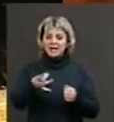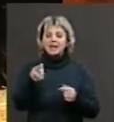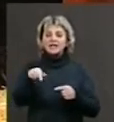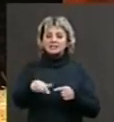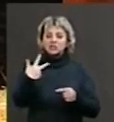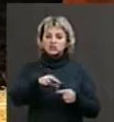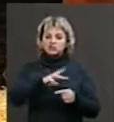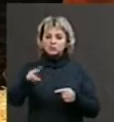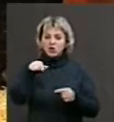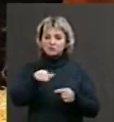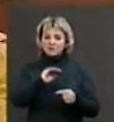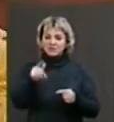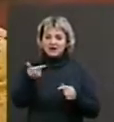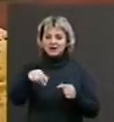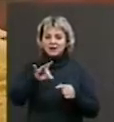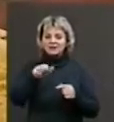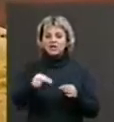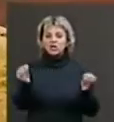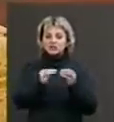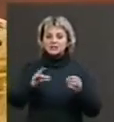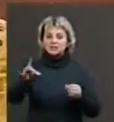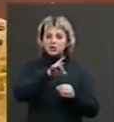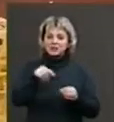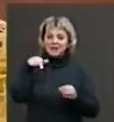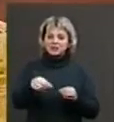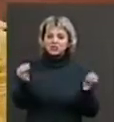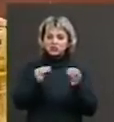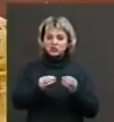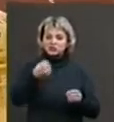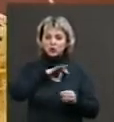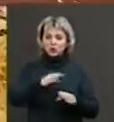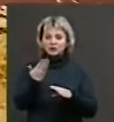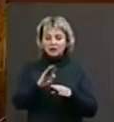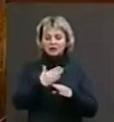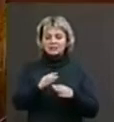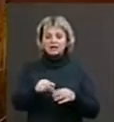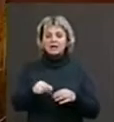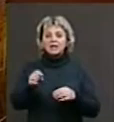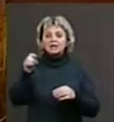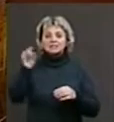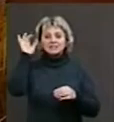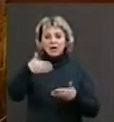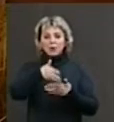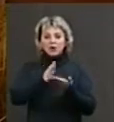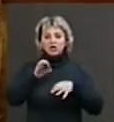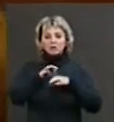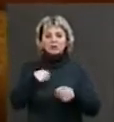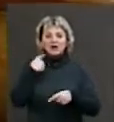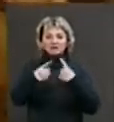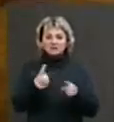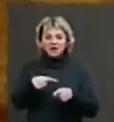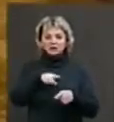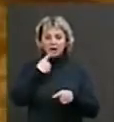них 30 миллионов федеральный грант, 10 региональный и еще 10 льготный кредит. Слава хлеборобам, я всегда это